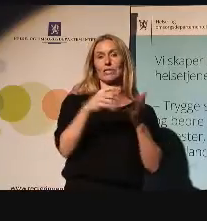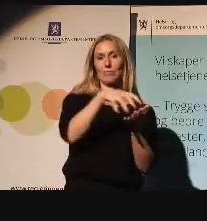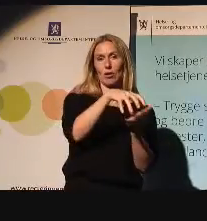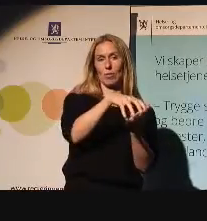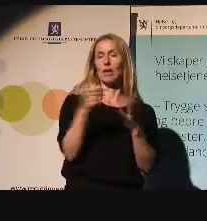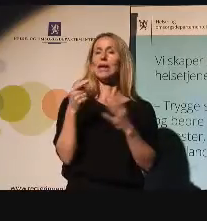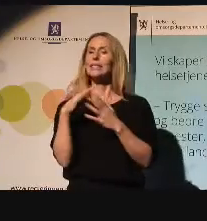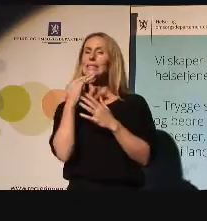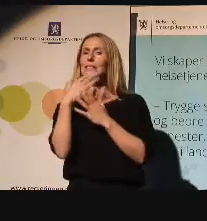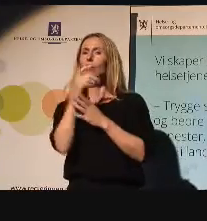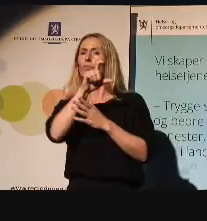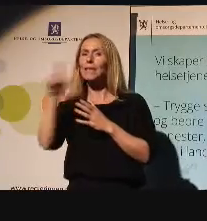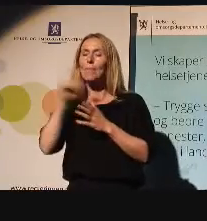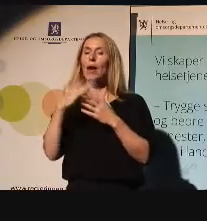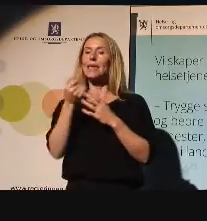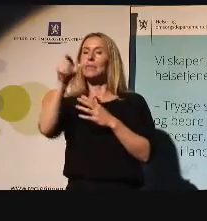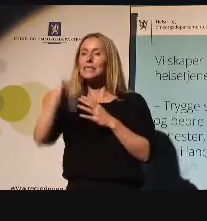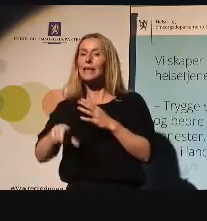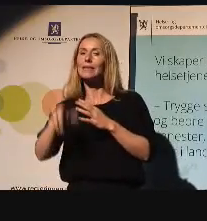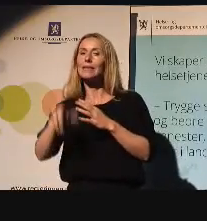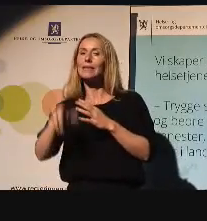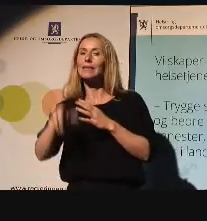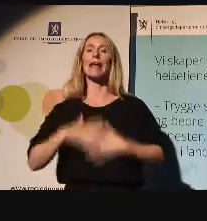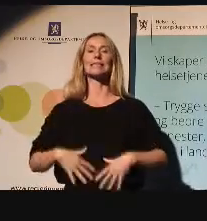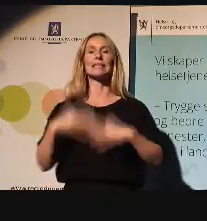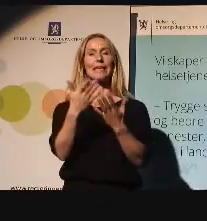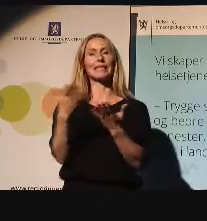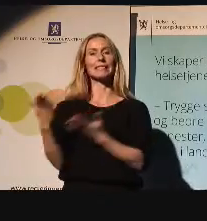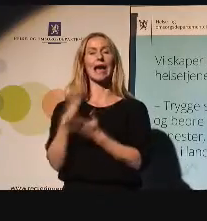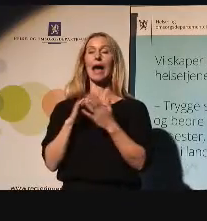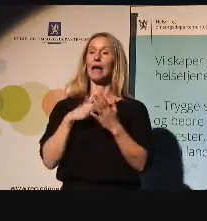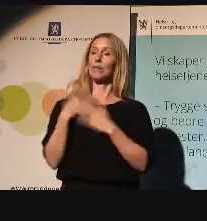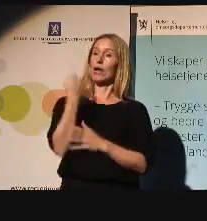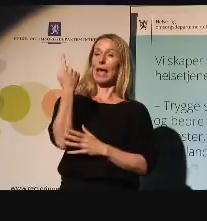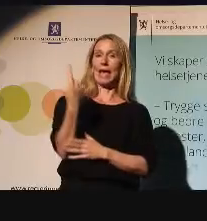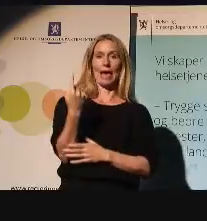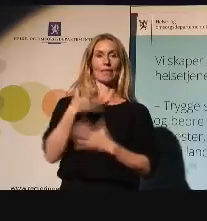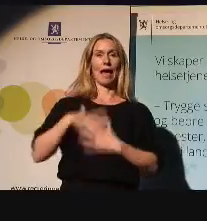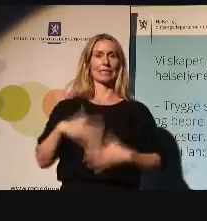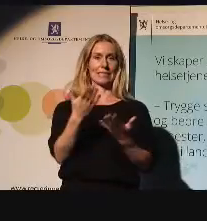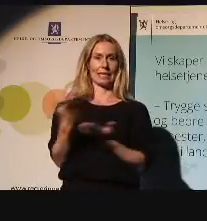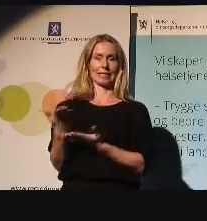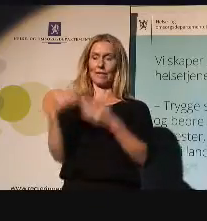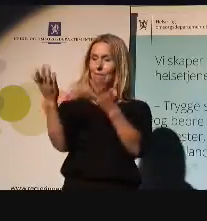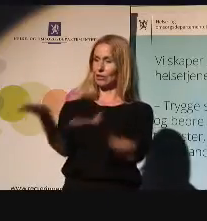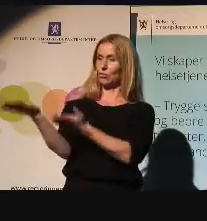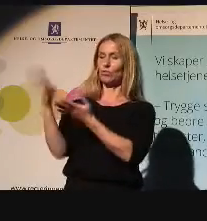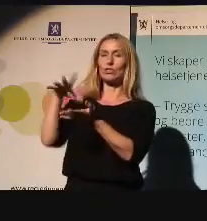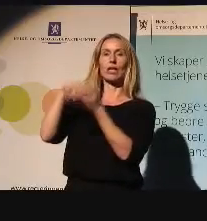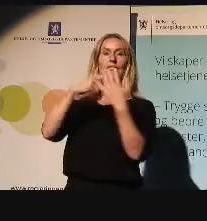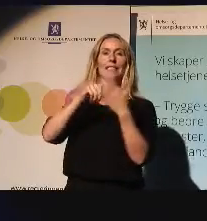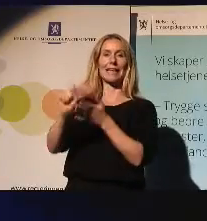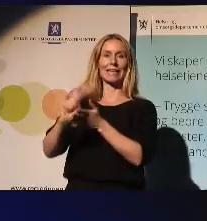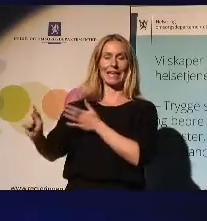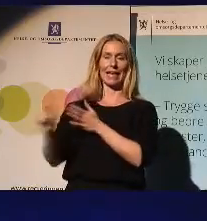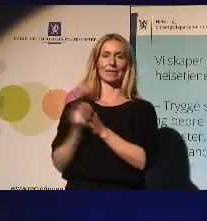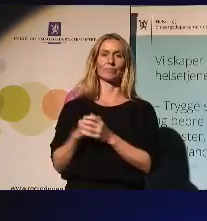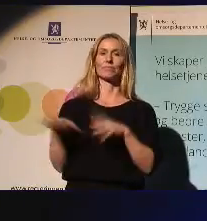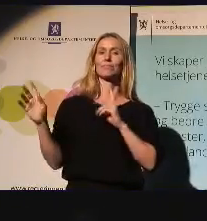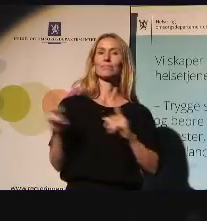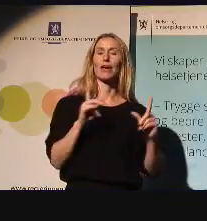I pasientens helsetjeneste så det bare én helsetjeneste. Vær så god, statssekretærer.